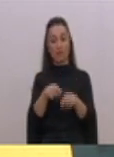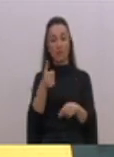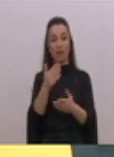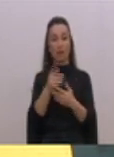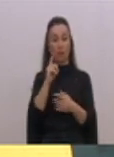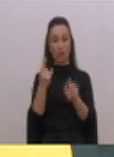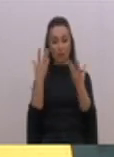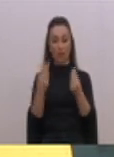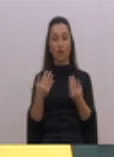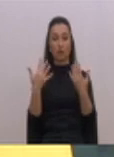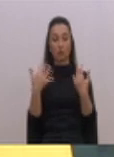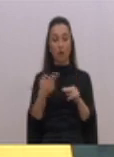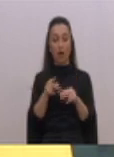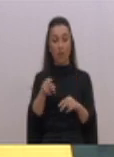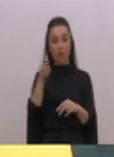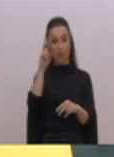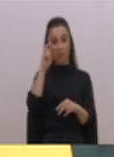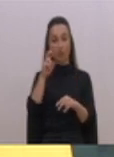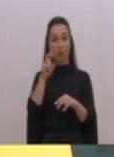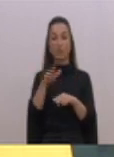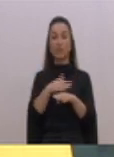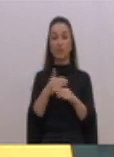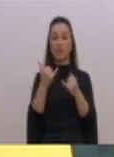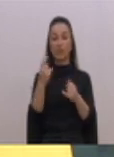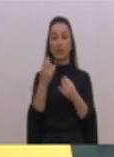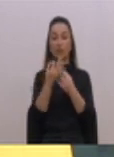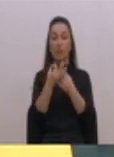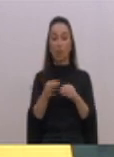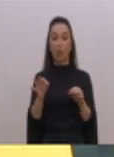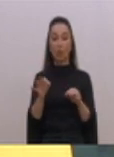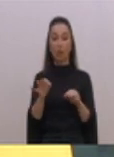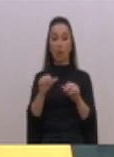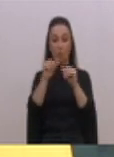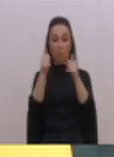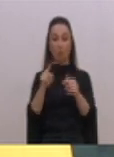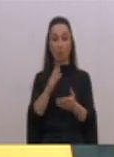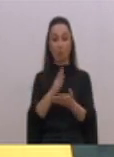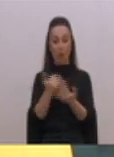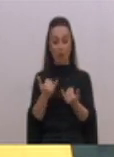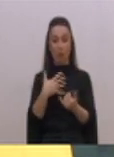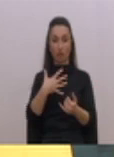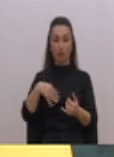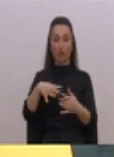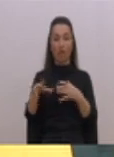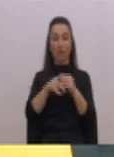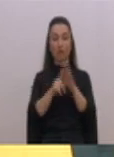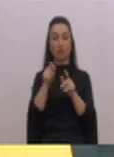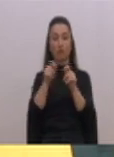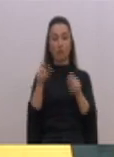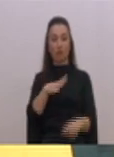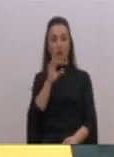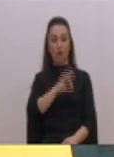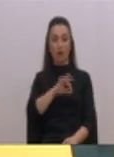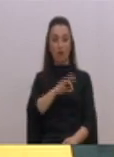რომ დღეს უკვე ამ საჯარო სიკეთეებს და ამ დემოკრატიულ პლატფორმას, რომელიც აქ ჩვენ ყველამ ერთად შევქმენით,